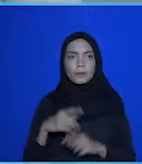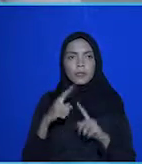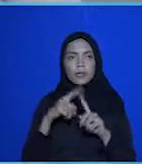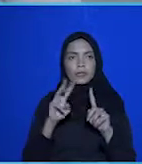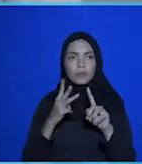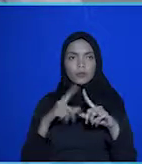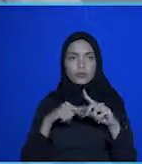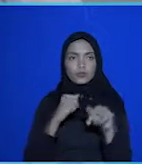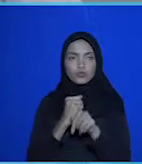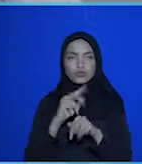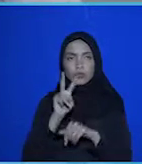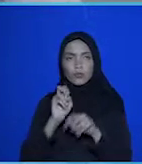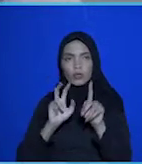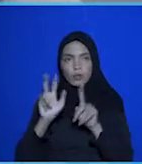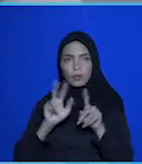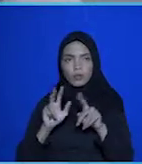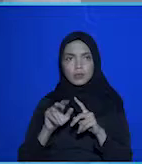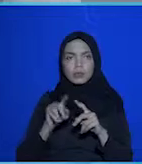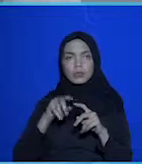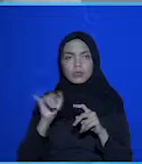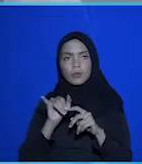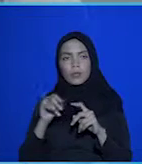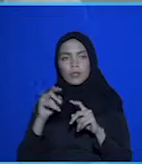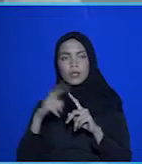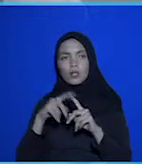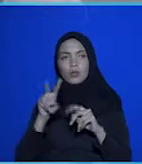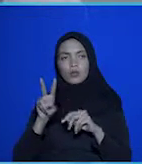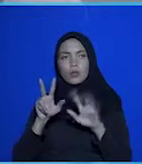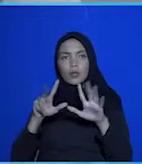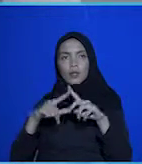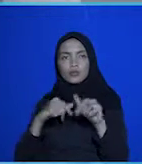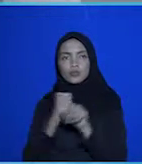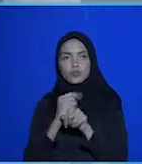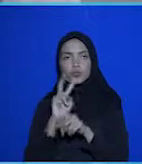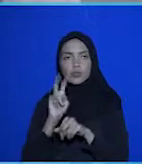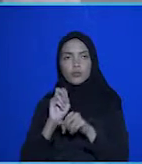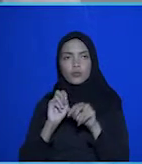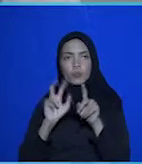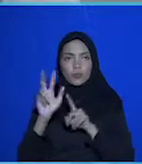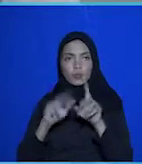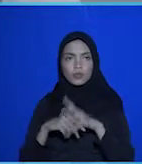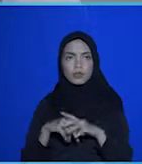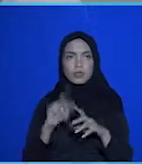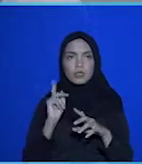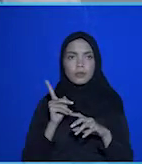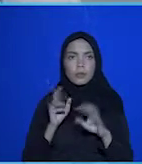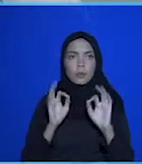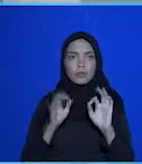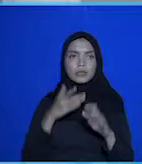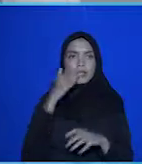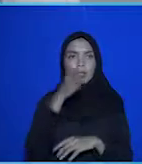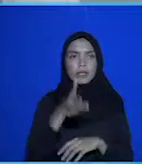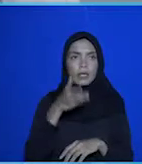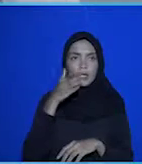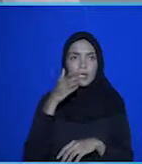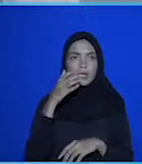pada tanggal 13 Agustus 2018 dan 26 Agustus 2018. Pada waktu kunjungan